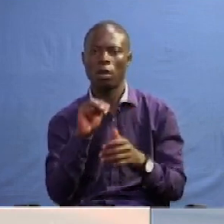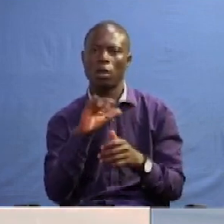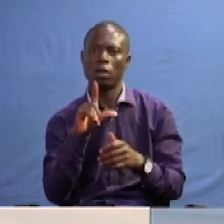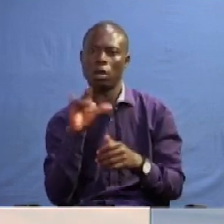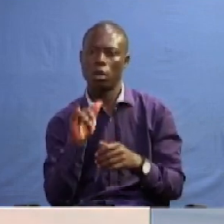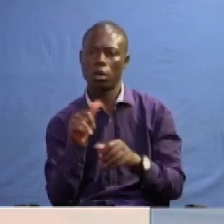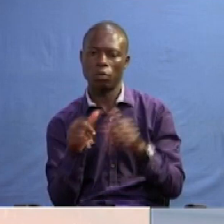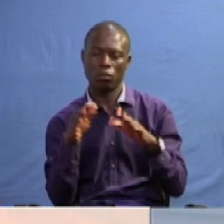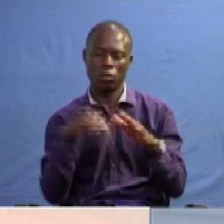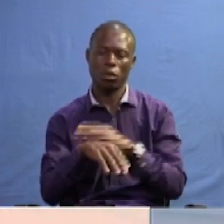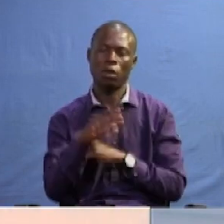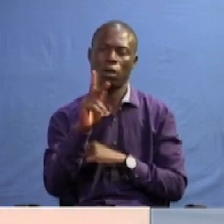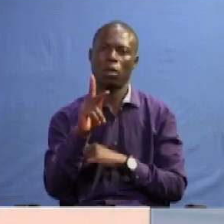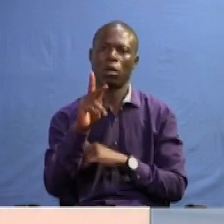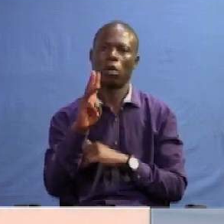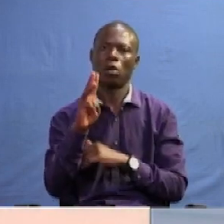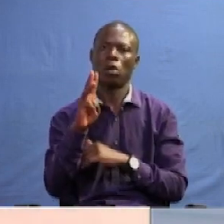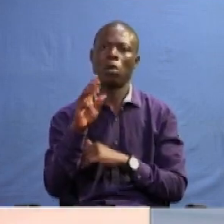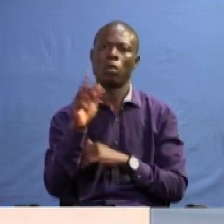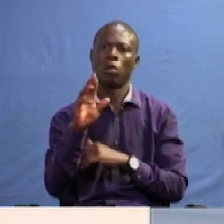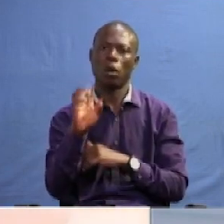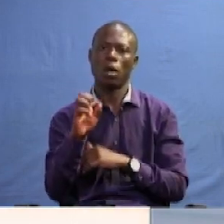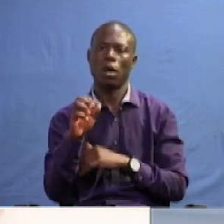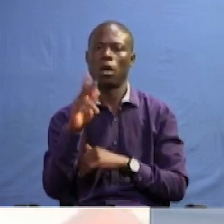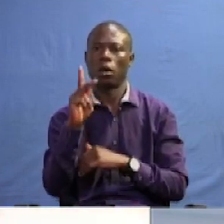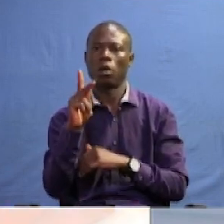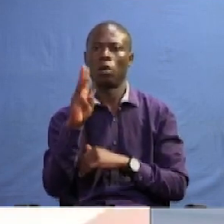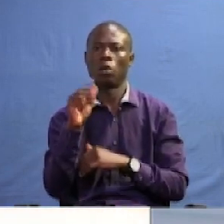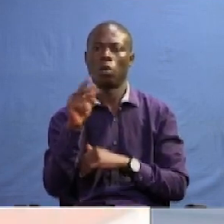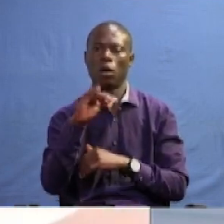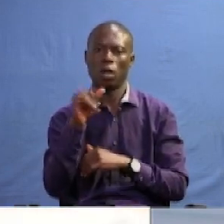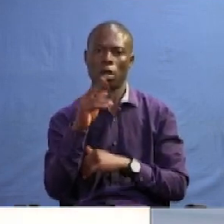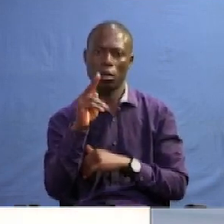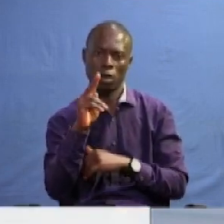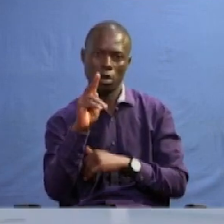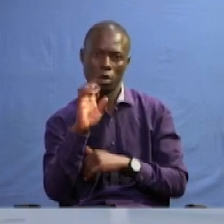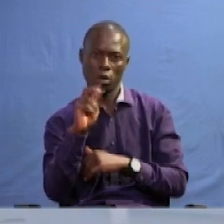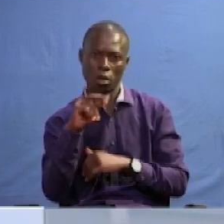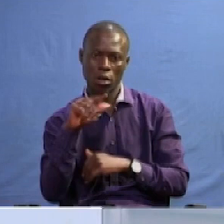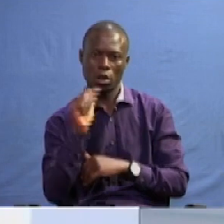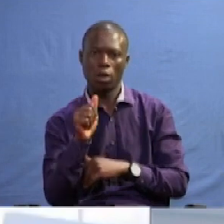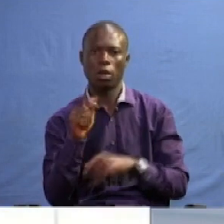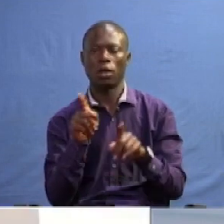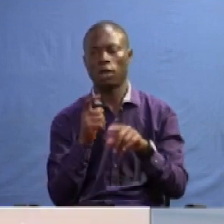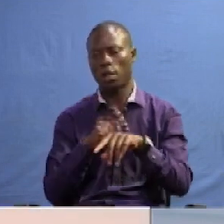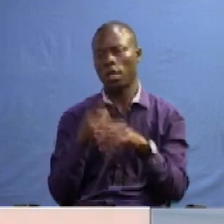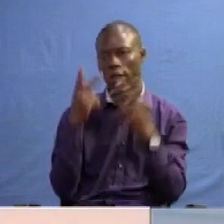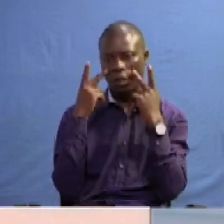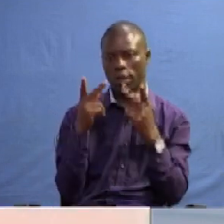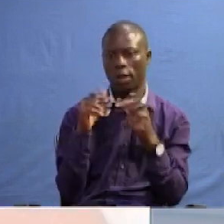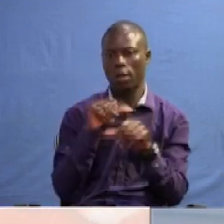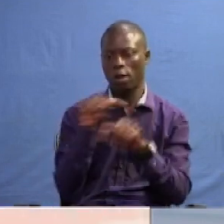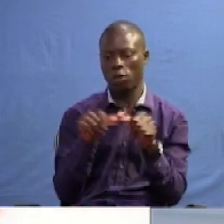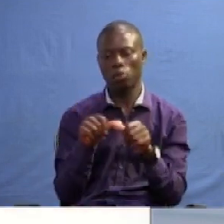timbo la Kware Mukuru kwa Njenga, amefikishwa mahakamani leo. Mshukiwa amekana taarifa